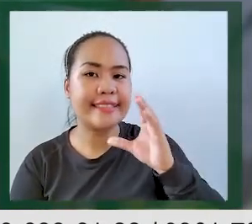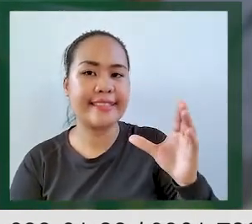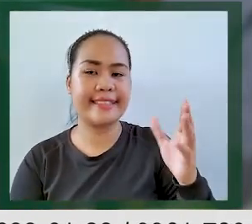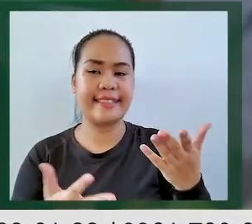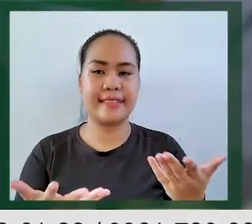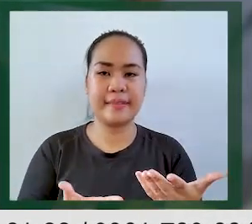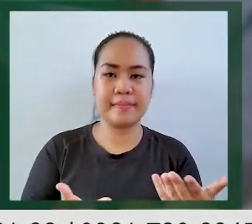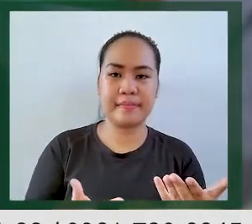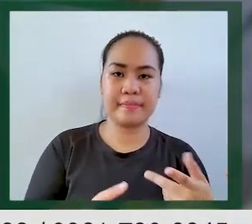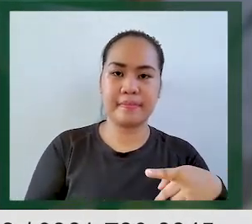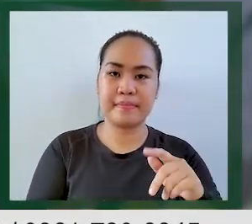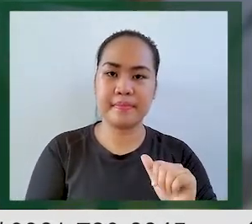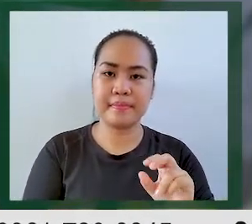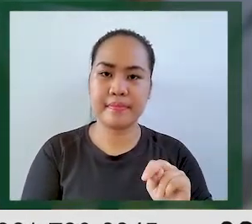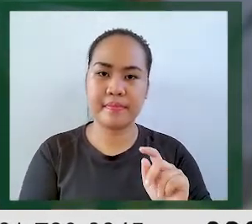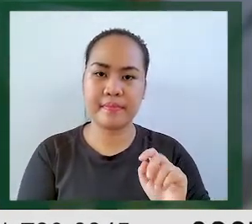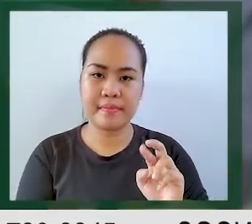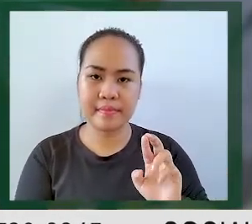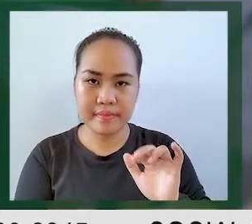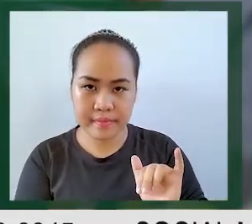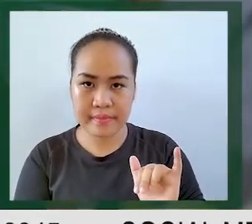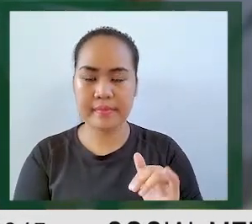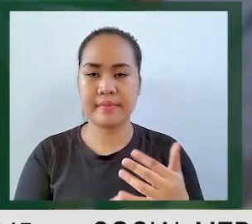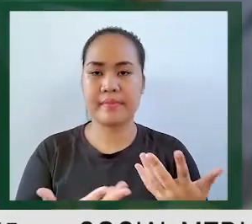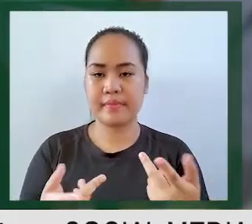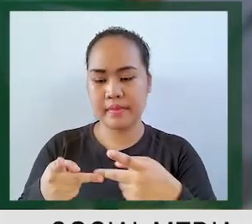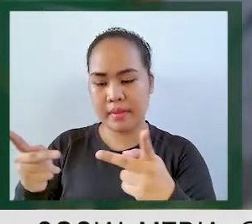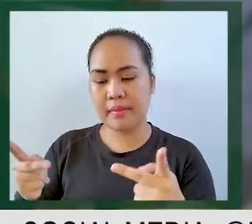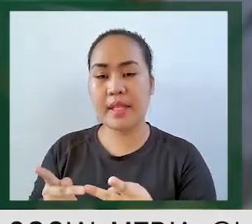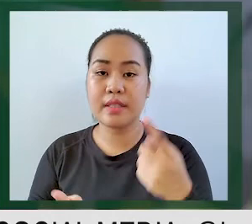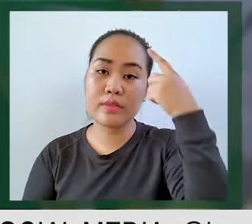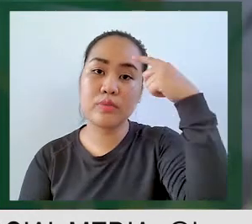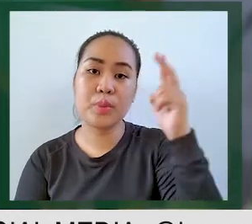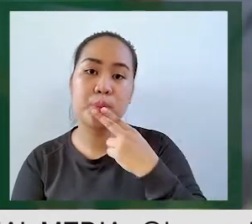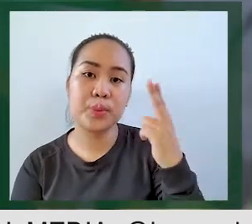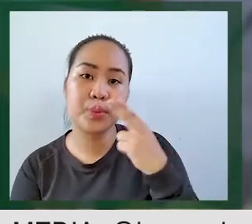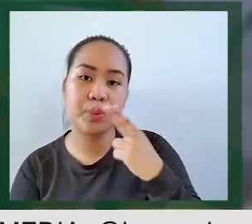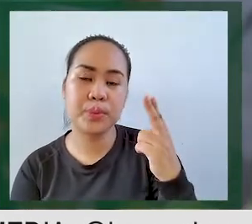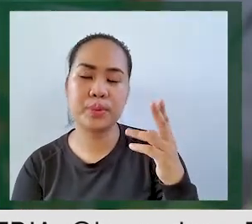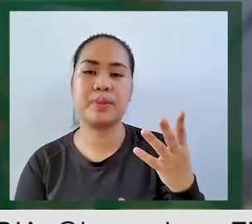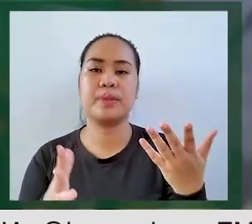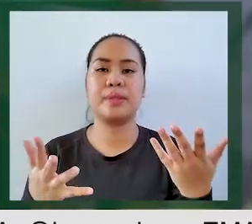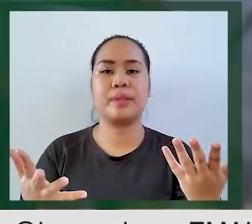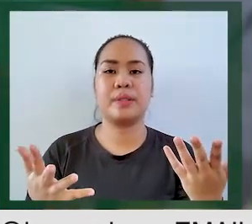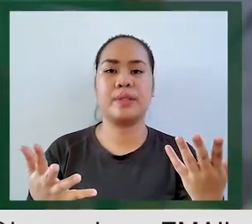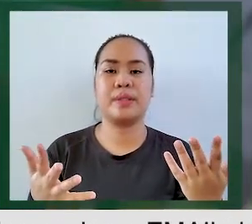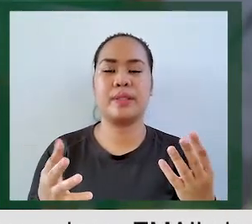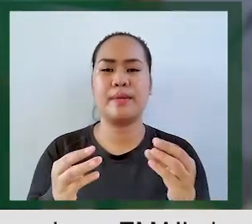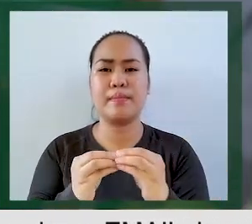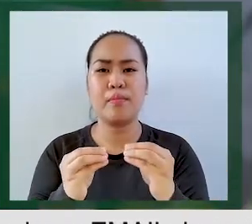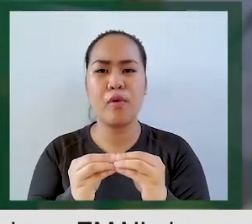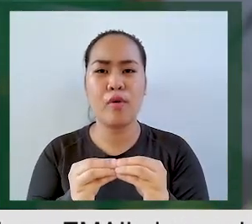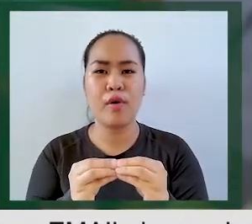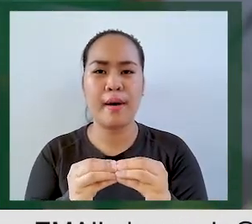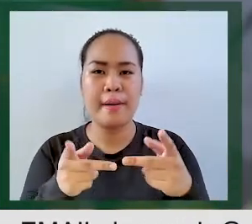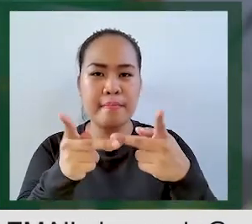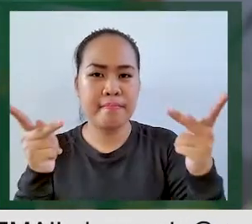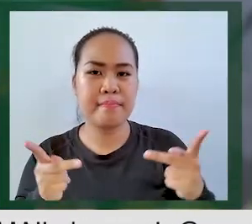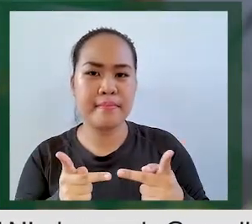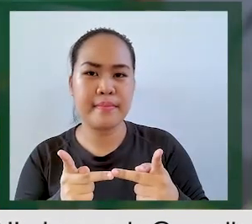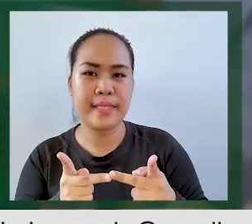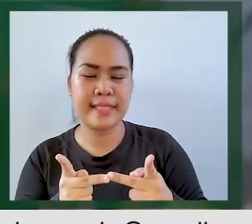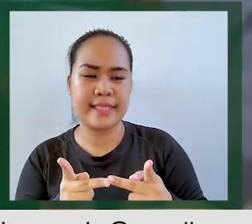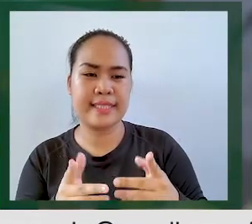of transmission, no, sa ating workplace, no. Kaya ako nananawagan, no, sa ating mga employers,